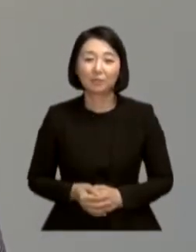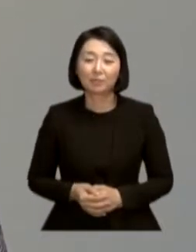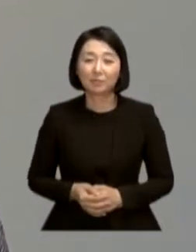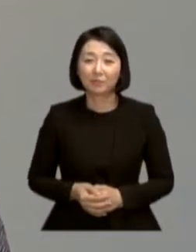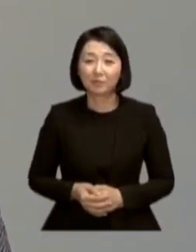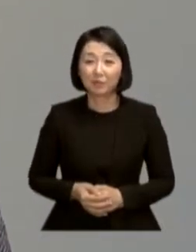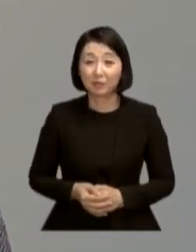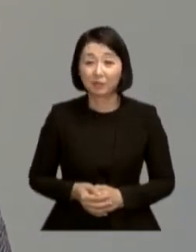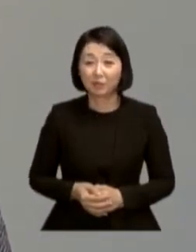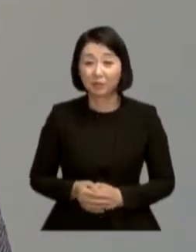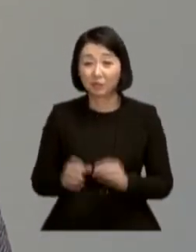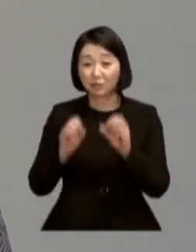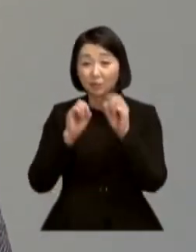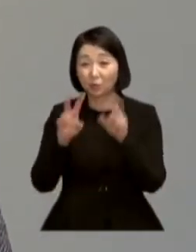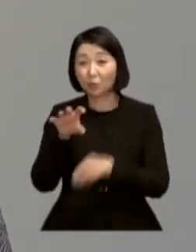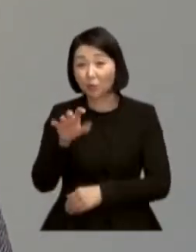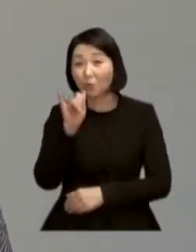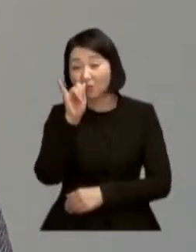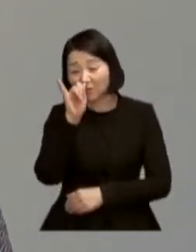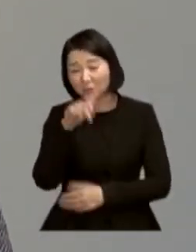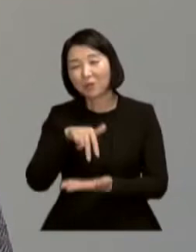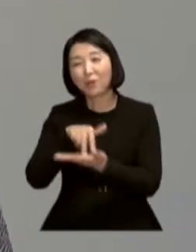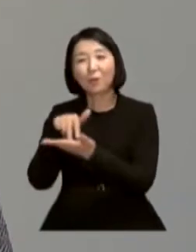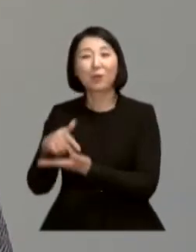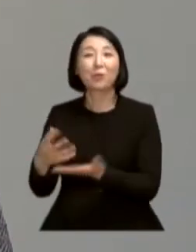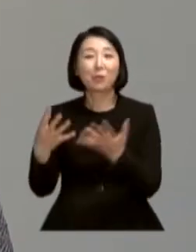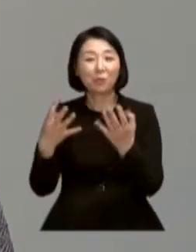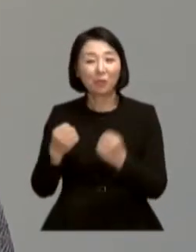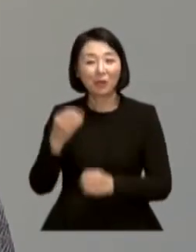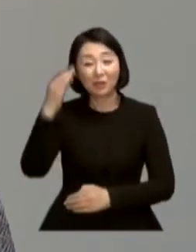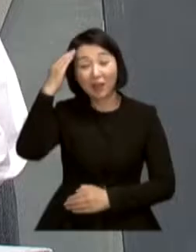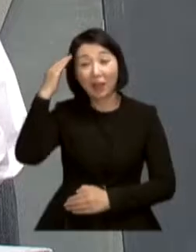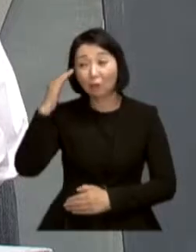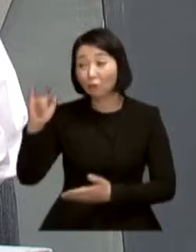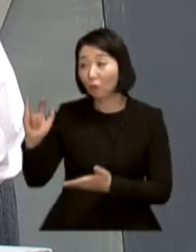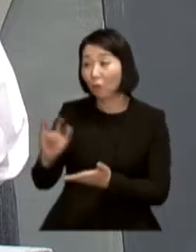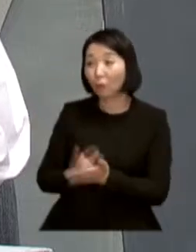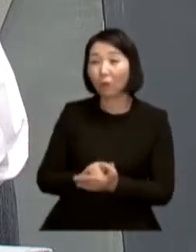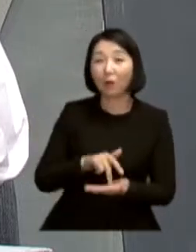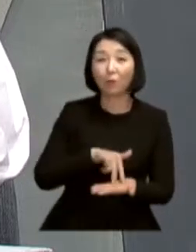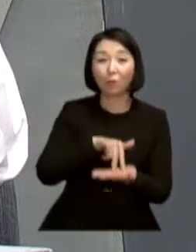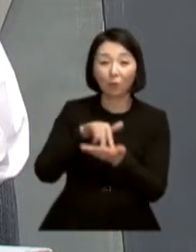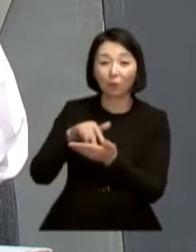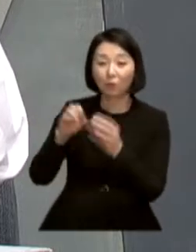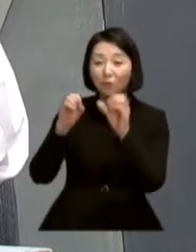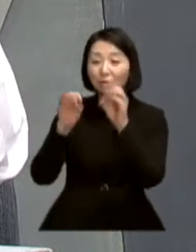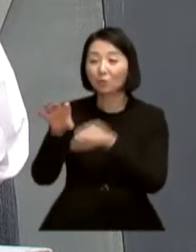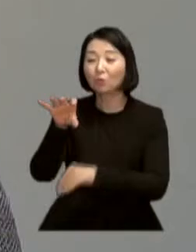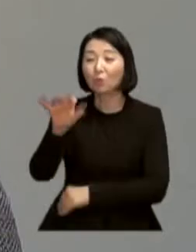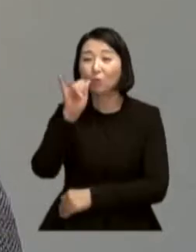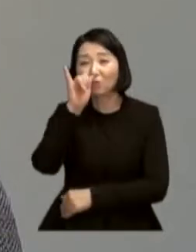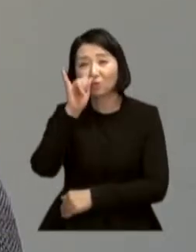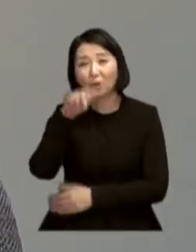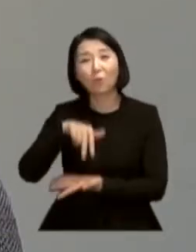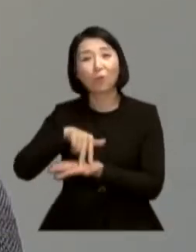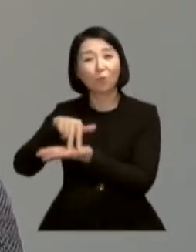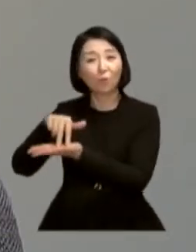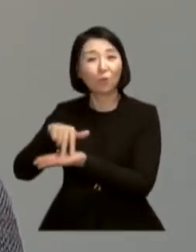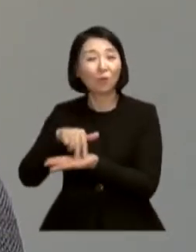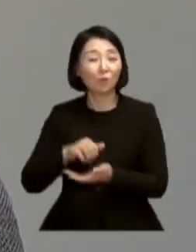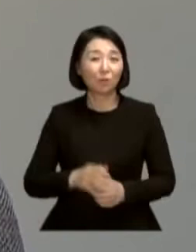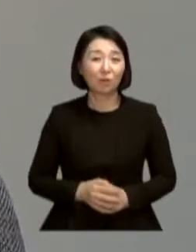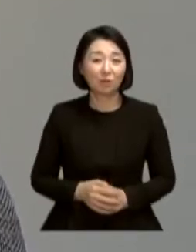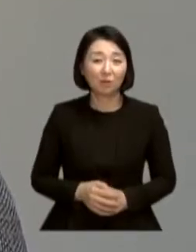많아요. 한국에 나와도 외롭고 선교지에 있을 때도 외로워요. 눈물로 저희들의 아픔을 함께 할 수